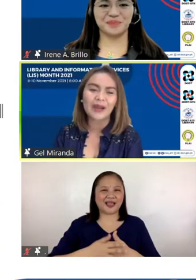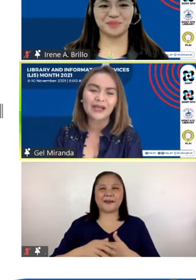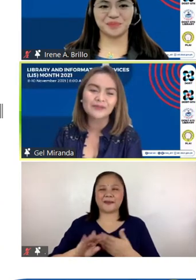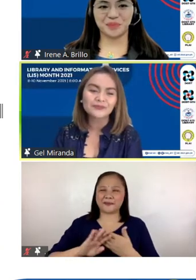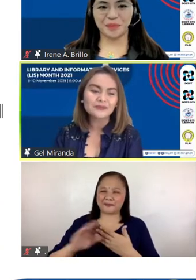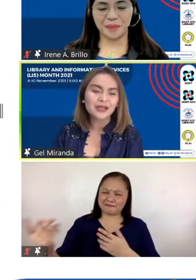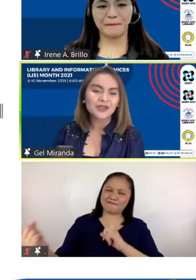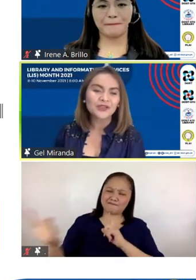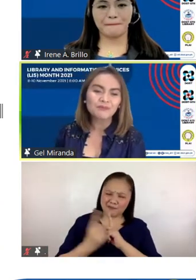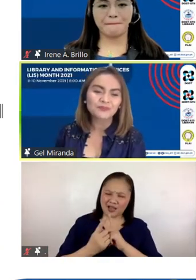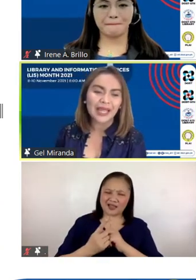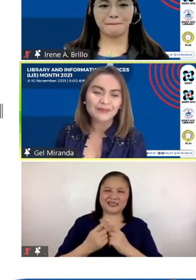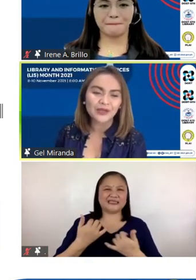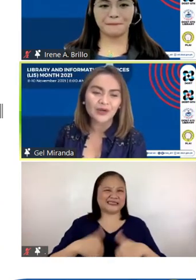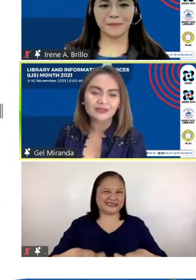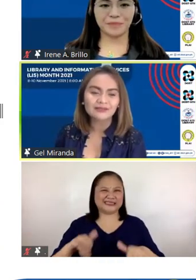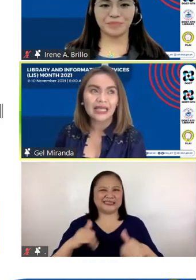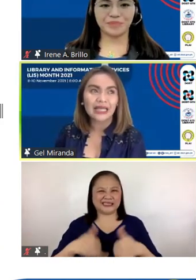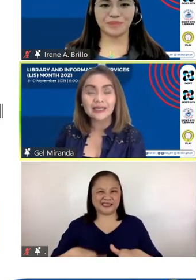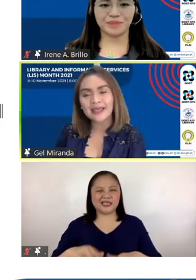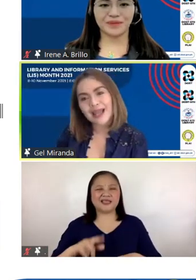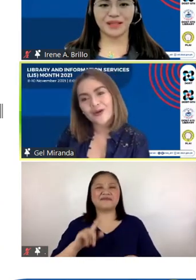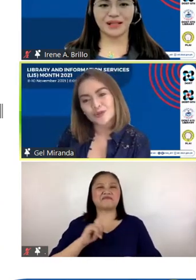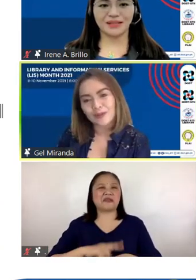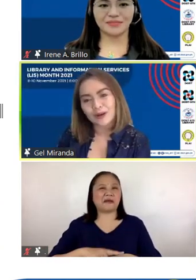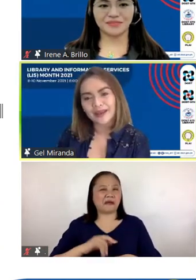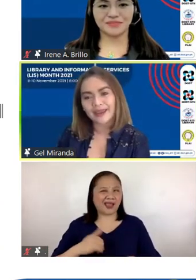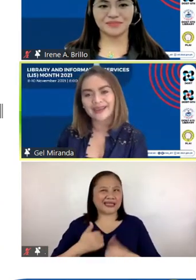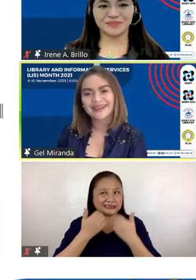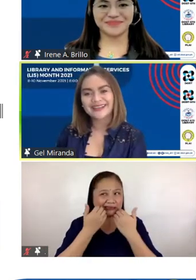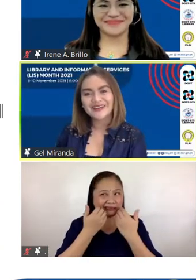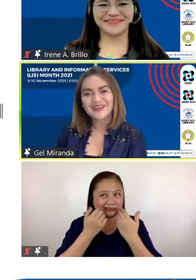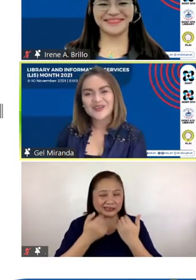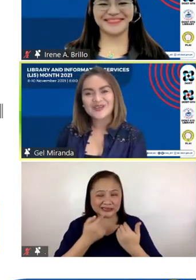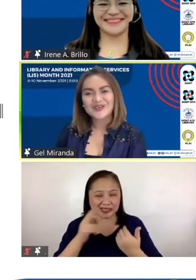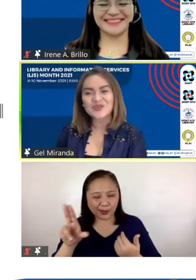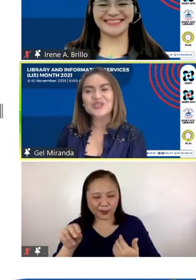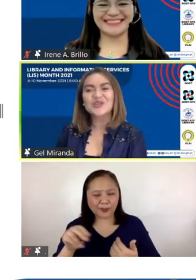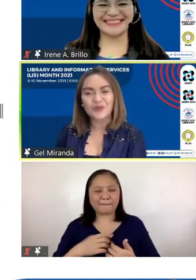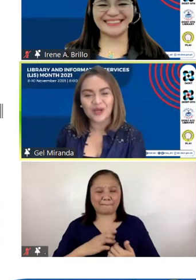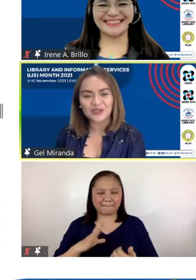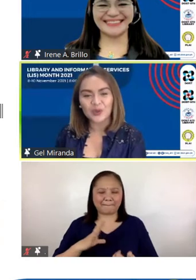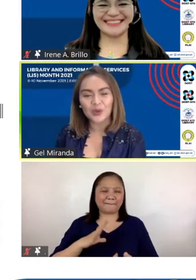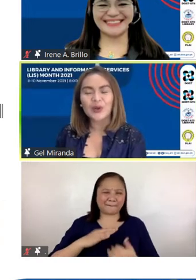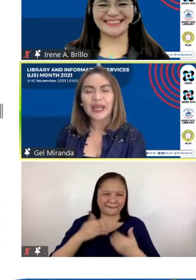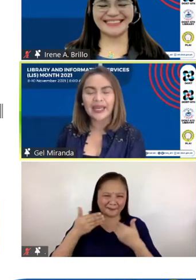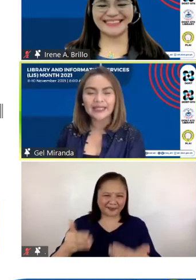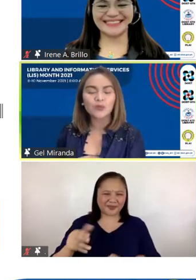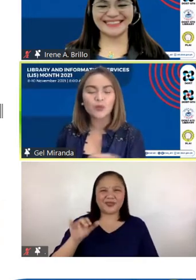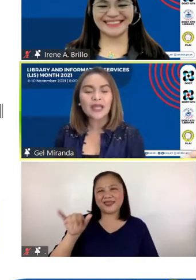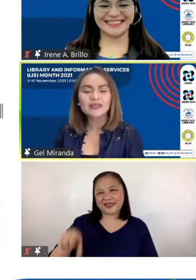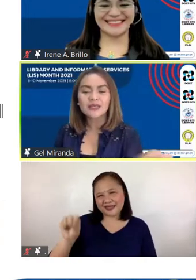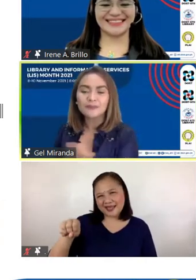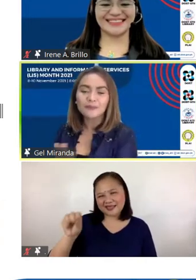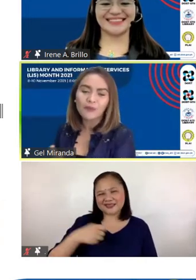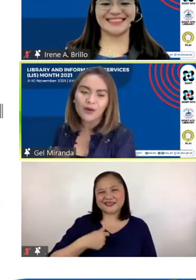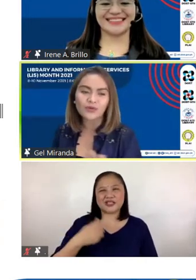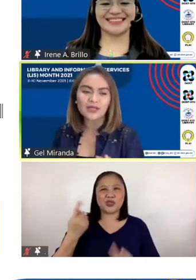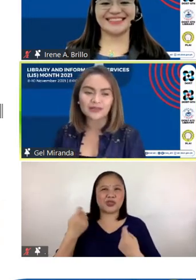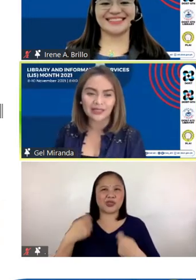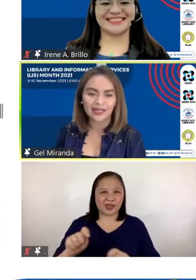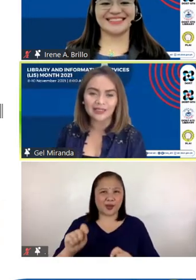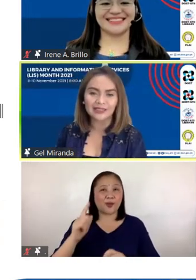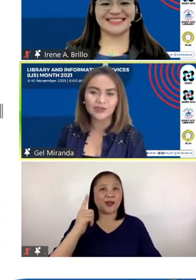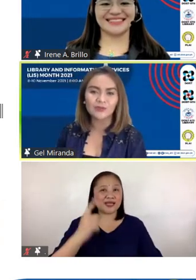ako. Parang yung time na yon, nahihiya na akong tumanggi. So, sinubukan ko. And 1 year po